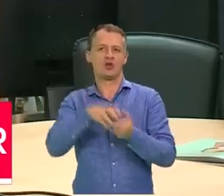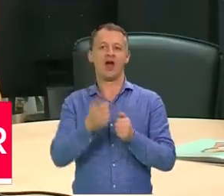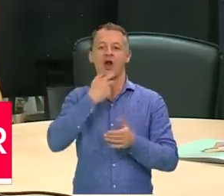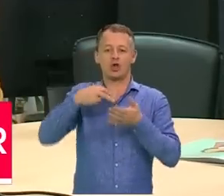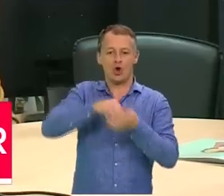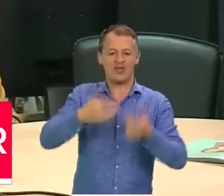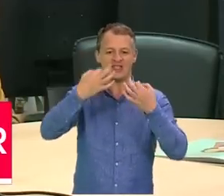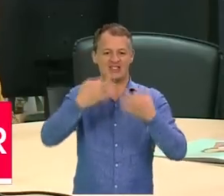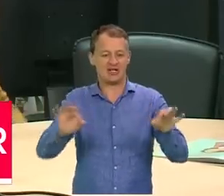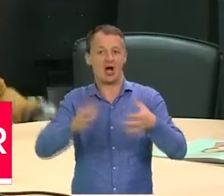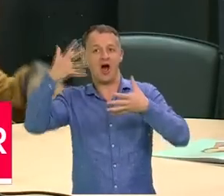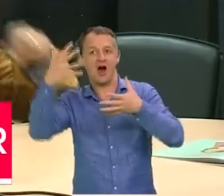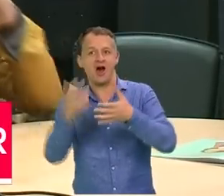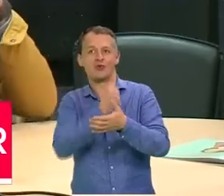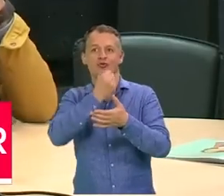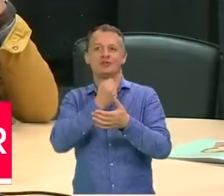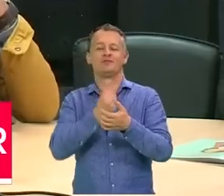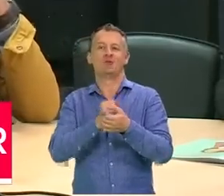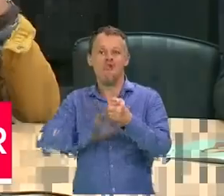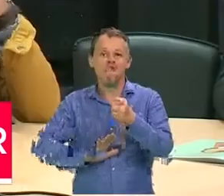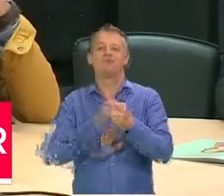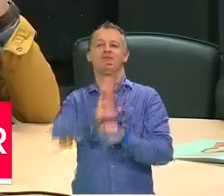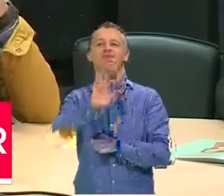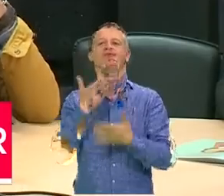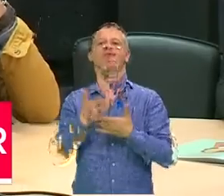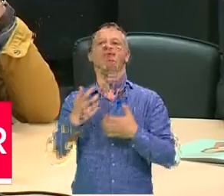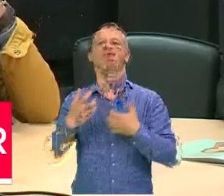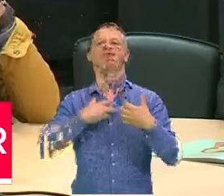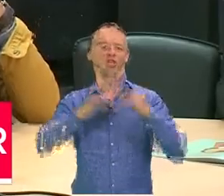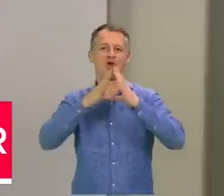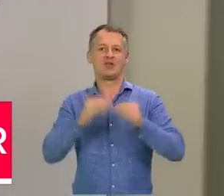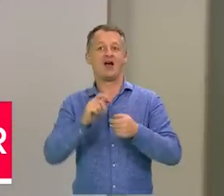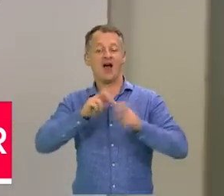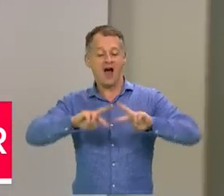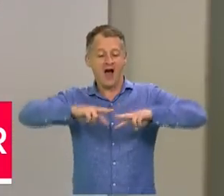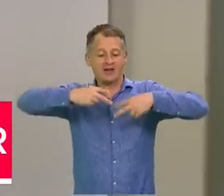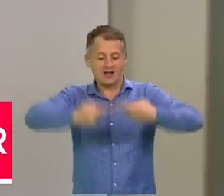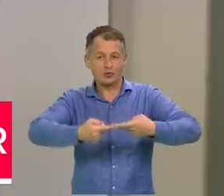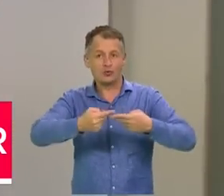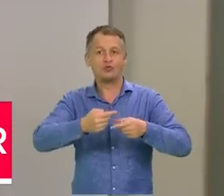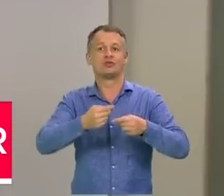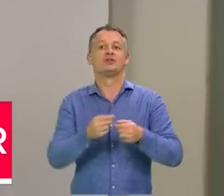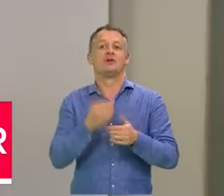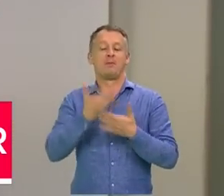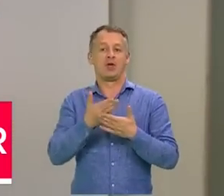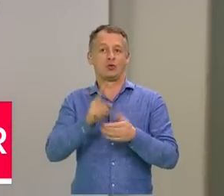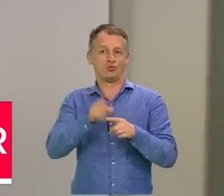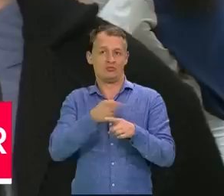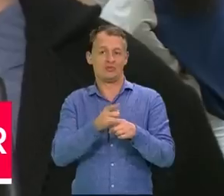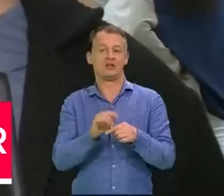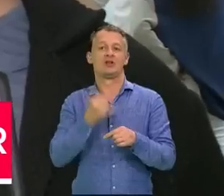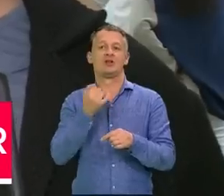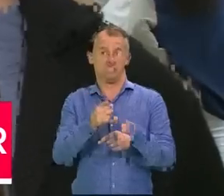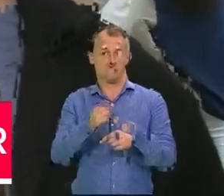2010 a reușit o performanță pentru Teatrul Românesc. A tradus în limba romani piesa O noapte furtunoasă a lui